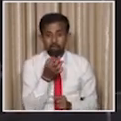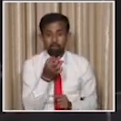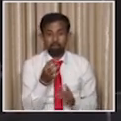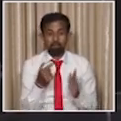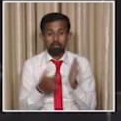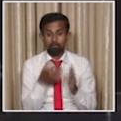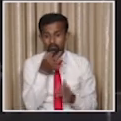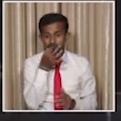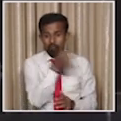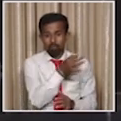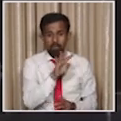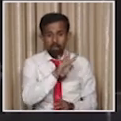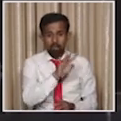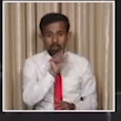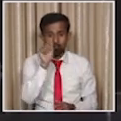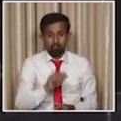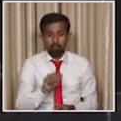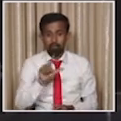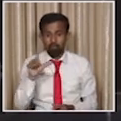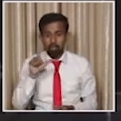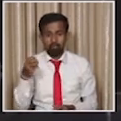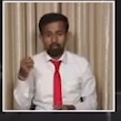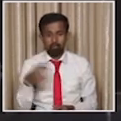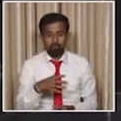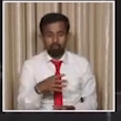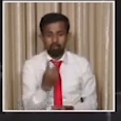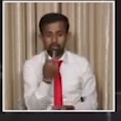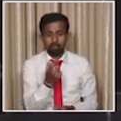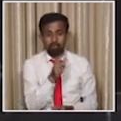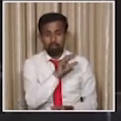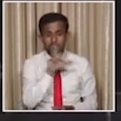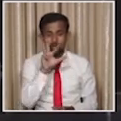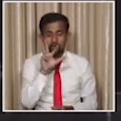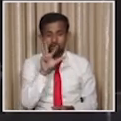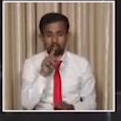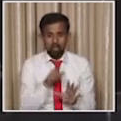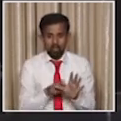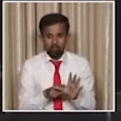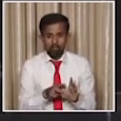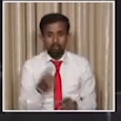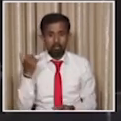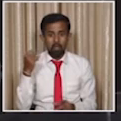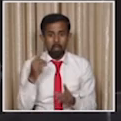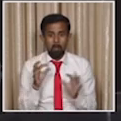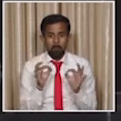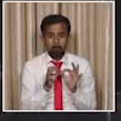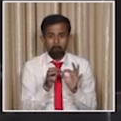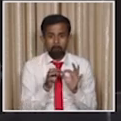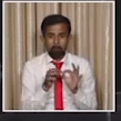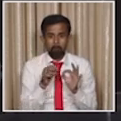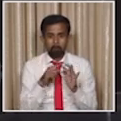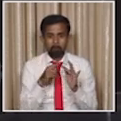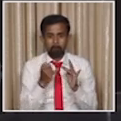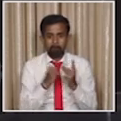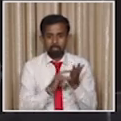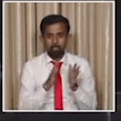තියෙනවා 4/17 වෙනිදා. හරි ඒ කියන්නේ 2019 මට කතා කරා බිෂොප් ආසිරි මෙතඩිස්